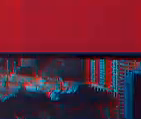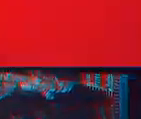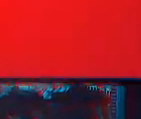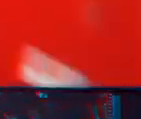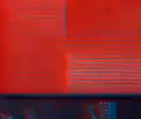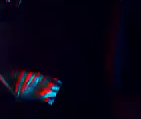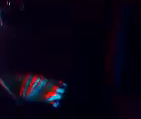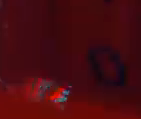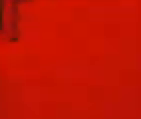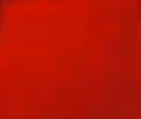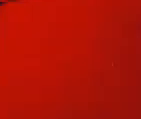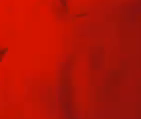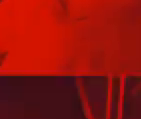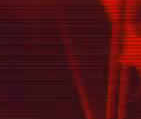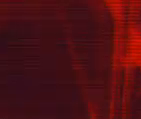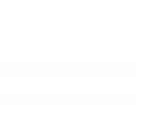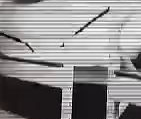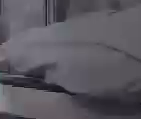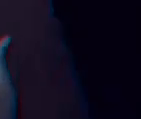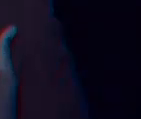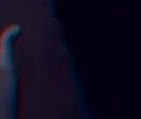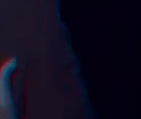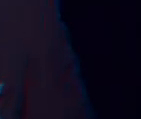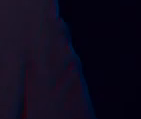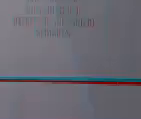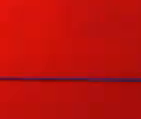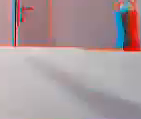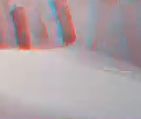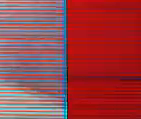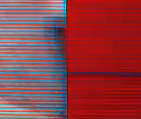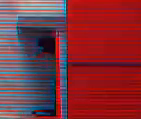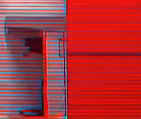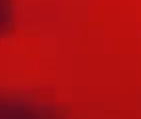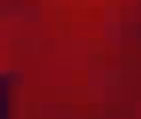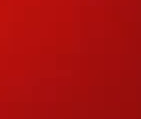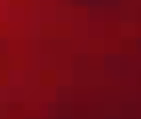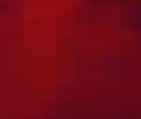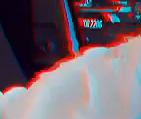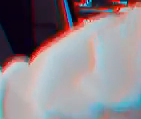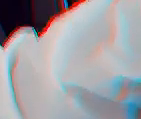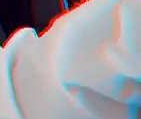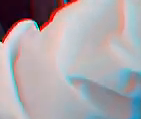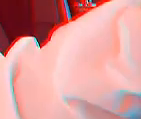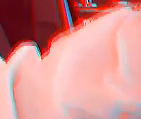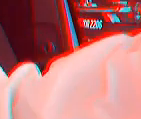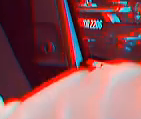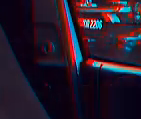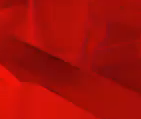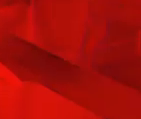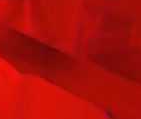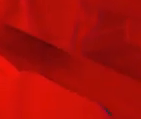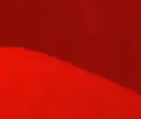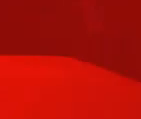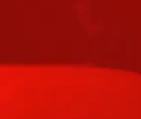Saya menggigil sebenarnya. Air mata saya sebenarnya mengalir. Saya memang cukup sedih. Masa zaman lunda tu, dekat sebulan juga saya tak balik. Tak boleh, kita